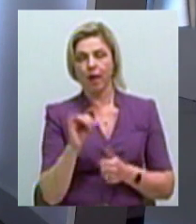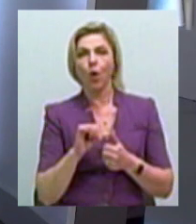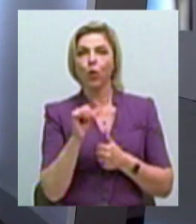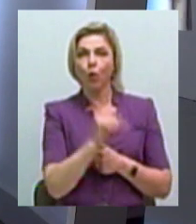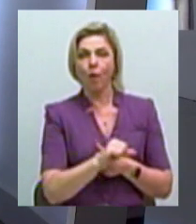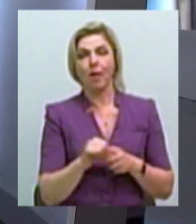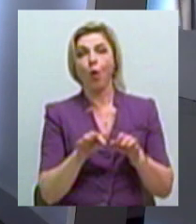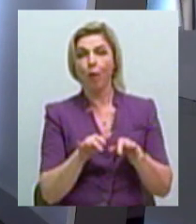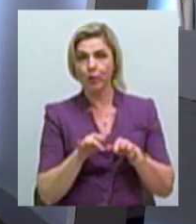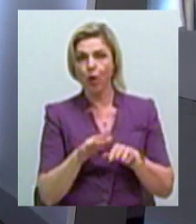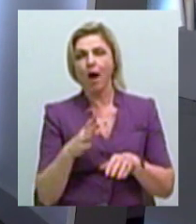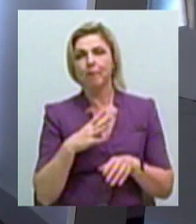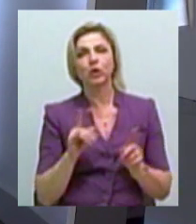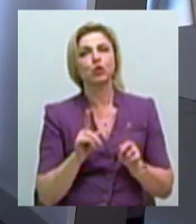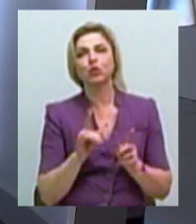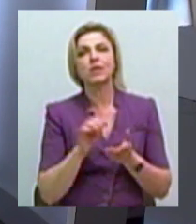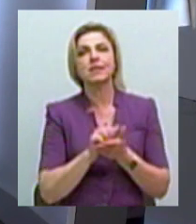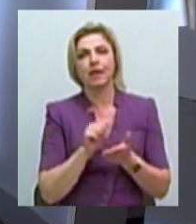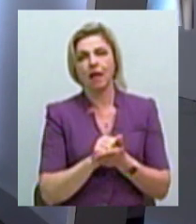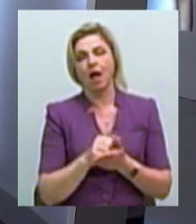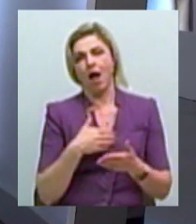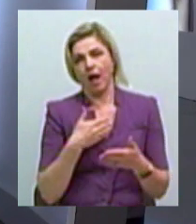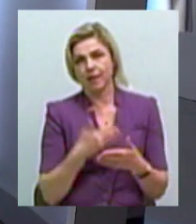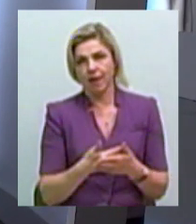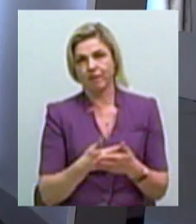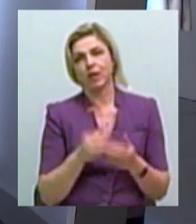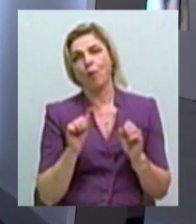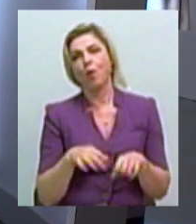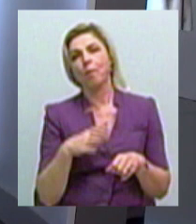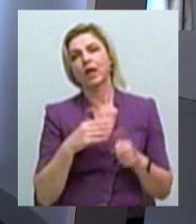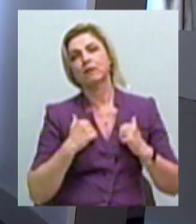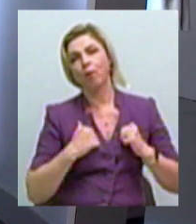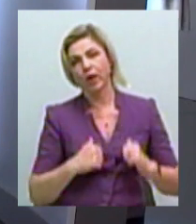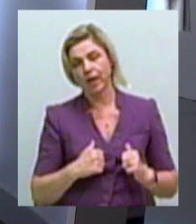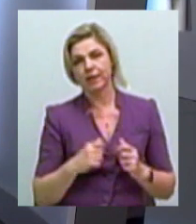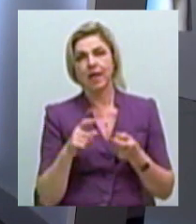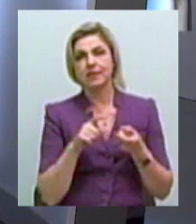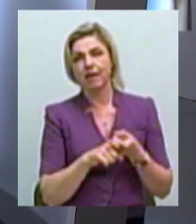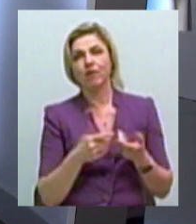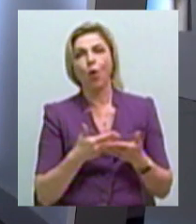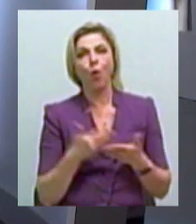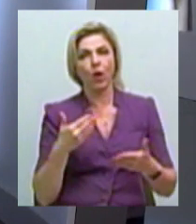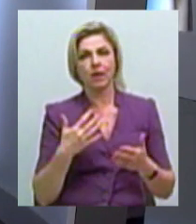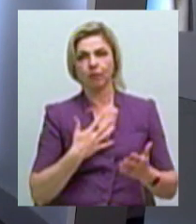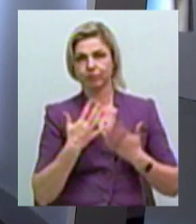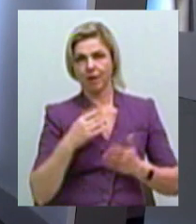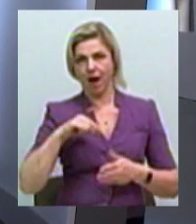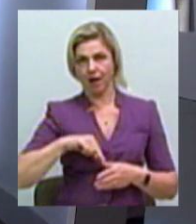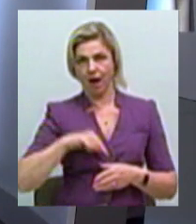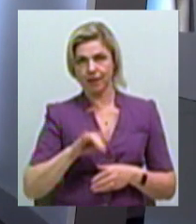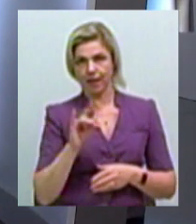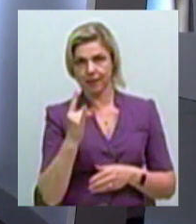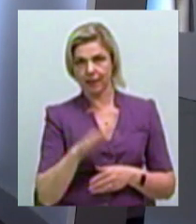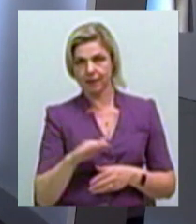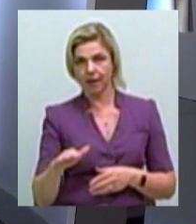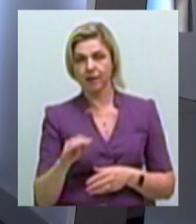те заняття, яке їй подобається, активне чи, можливо, якесь більш спокійне в залежності від темпераменту дитини. Але